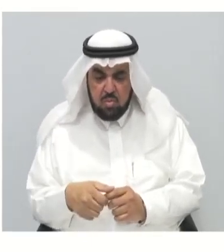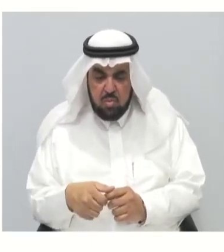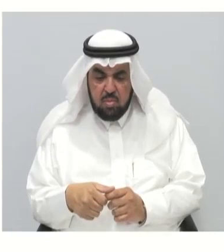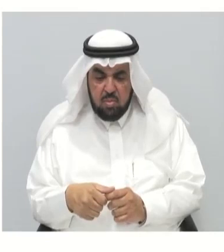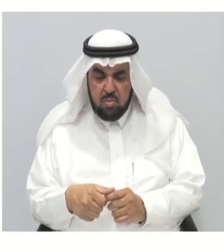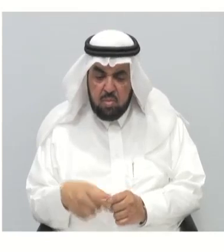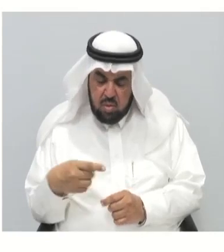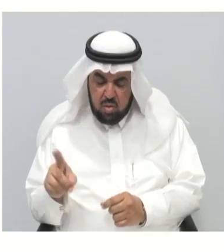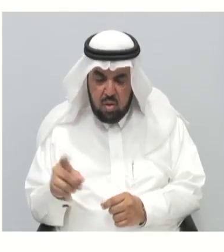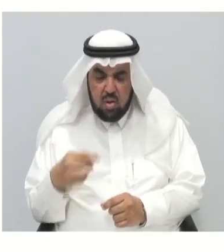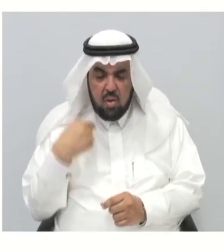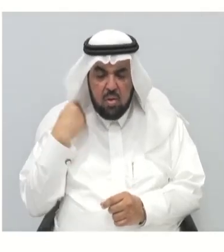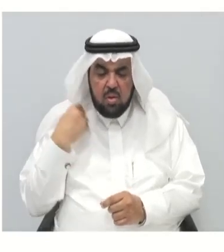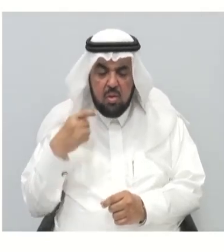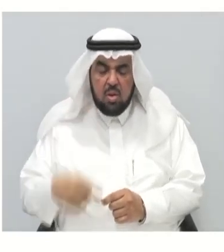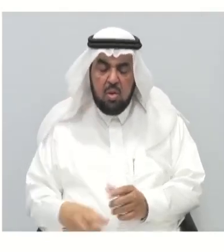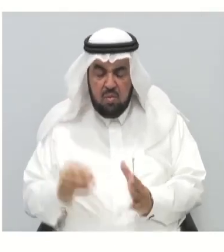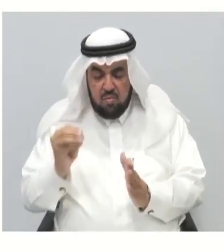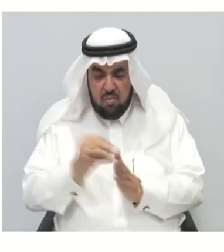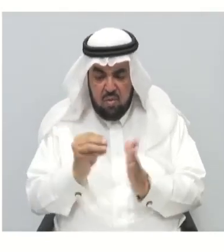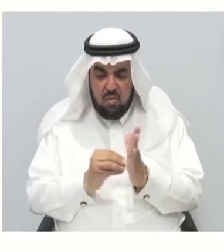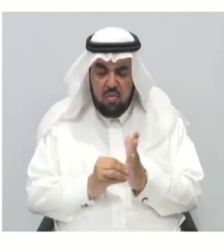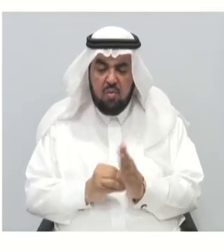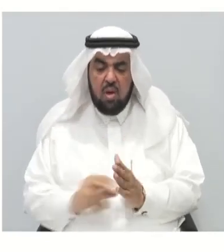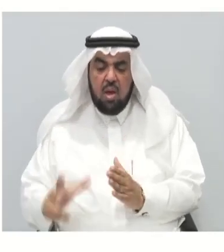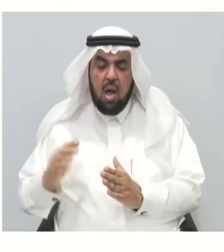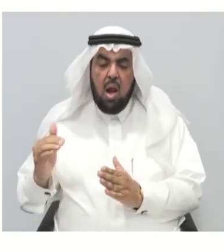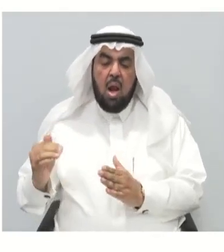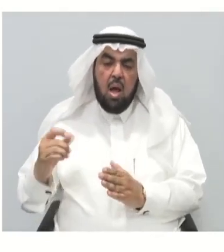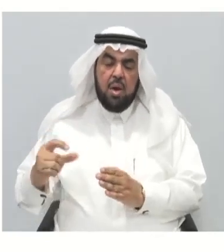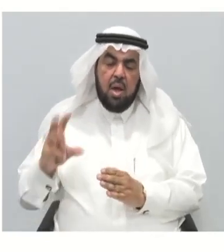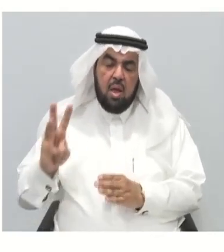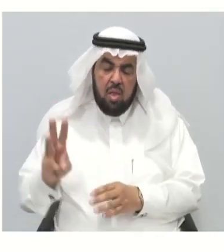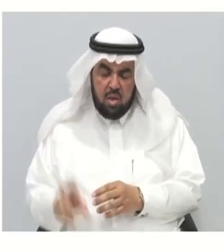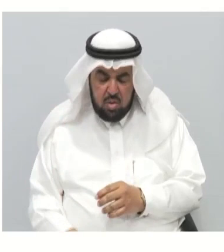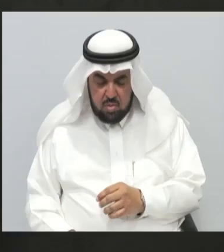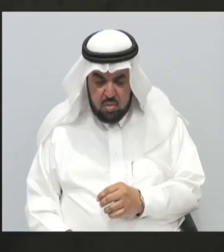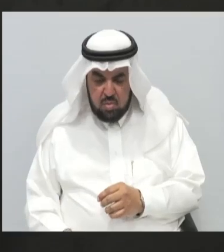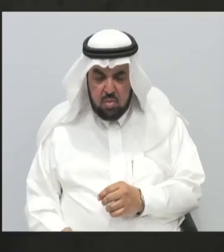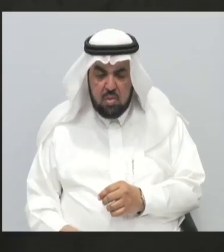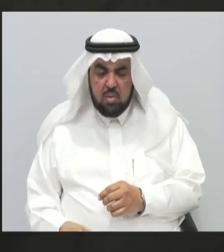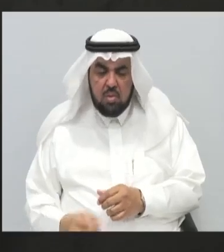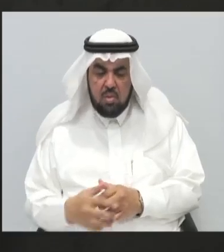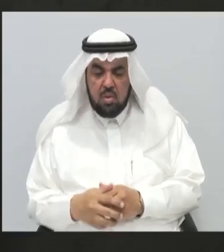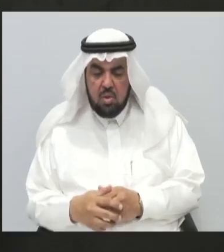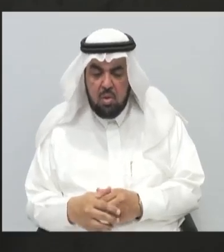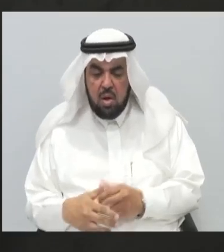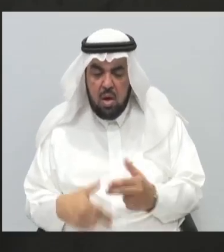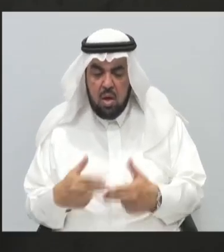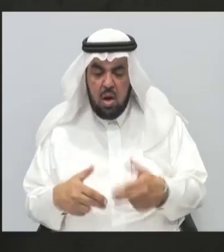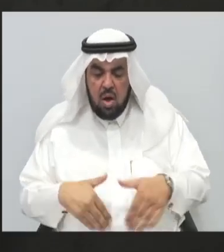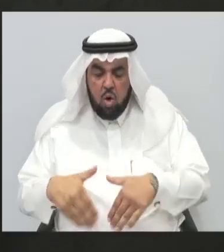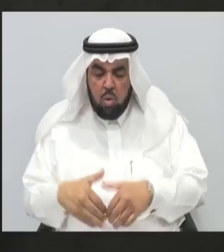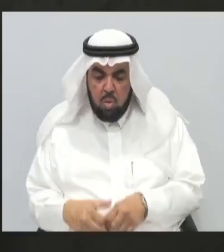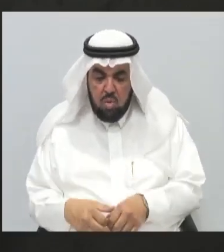احسنتم عباره صحيحه موجود الاورنج او البرتقالي موجود في فئه الحدث او الاكشن طيب اثنين